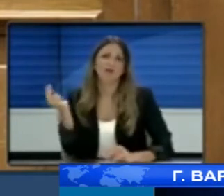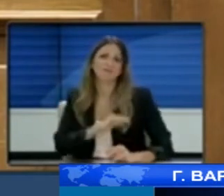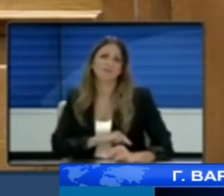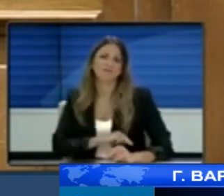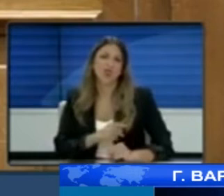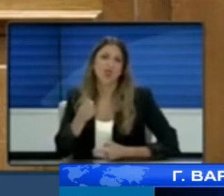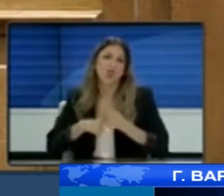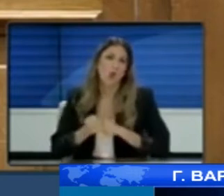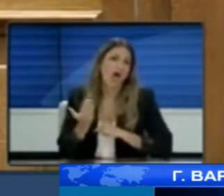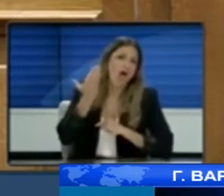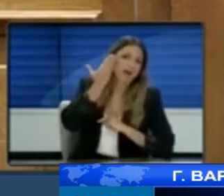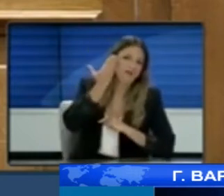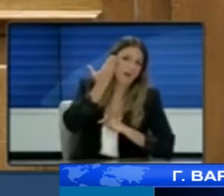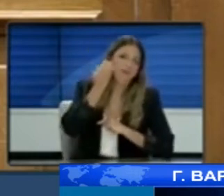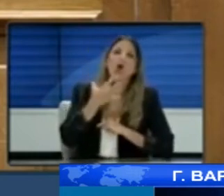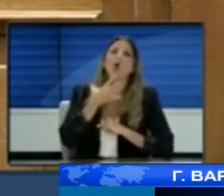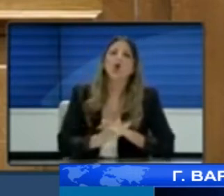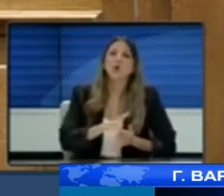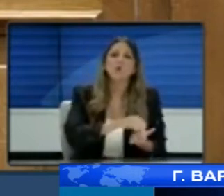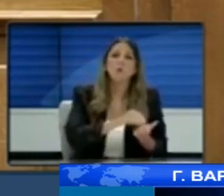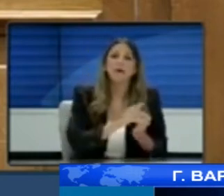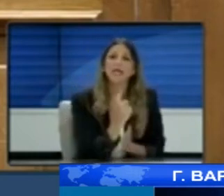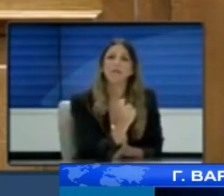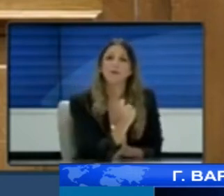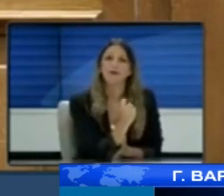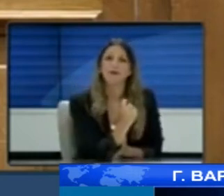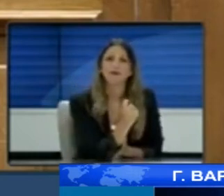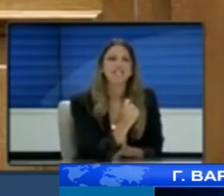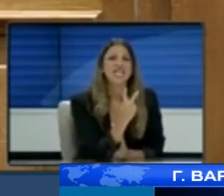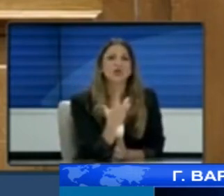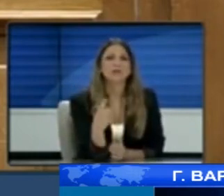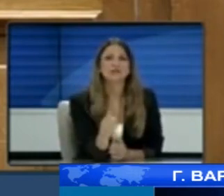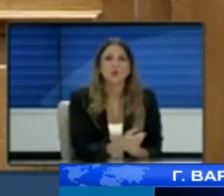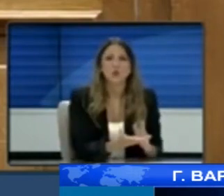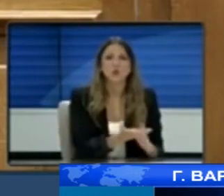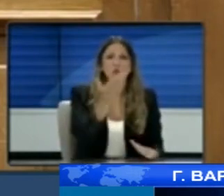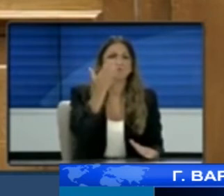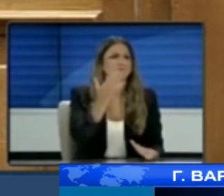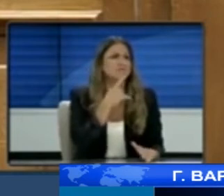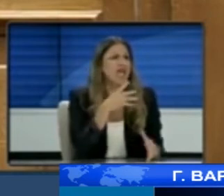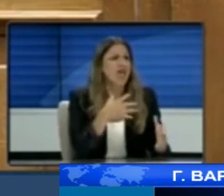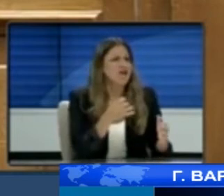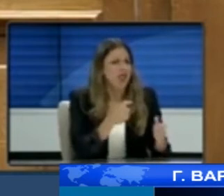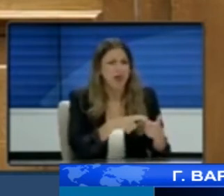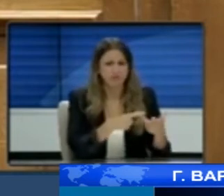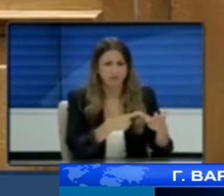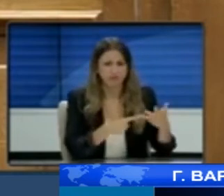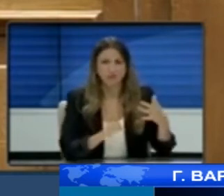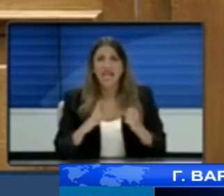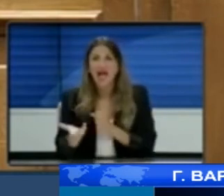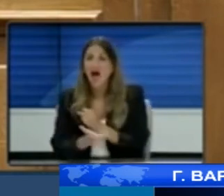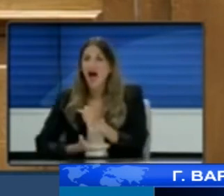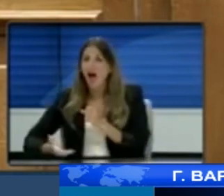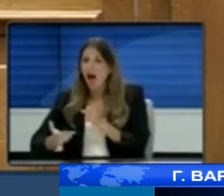ακρίβεια. Γιατί όταν οι τιμές του σούπερ μάρκετ ανεβαίνουν για τα βασικά ήδη 25%, αλλά ο πρωτογενής τομέας